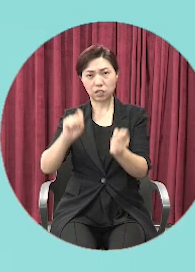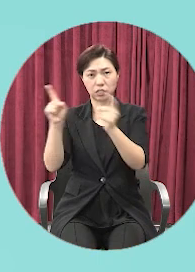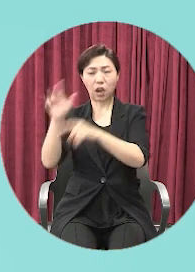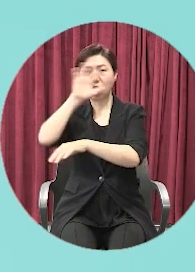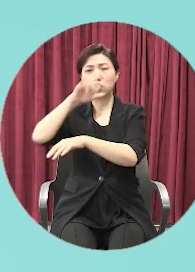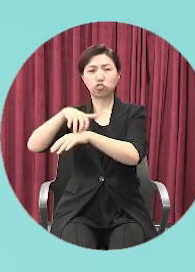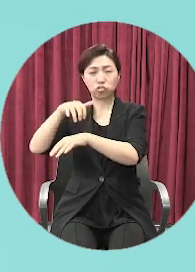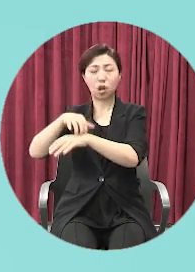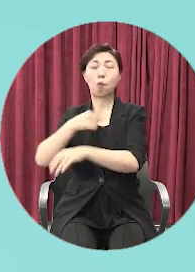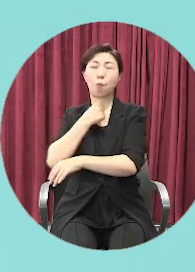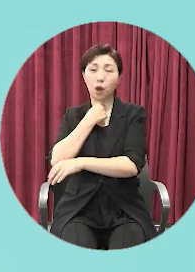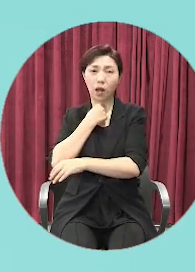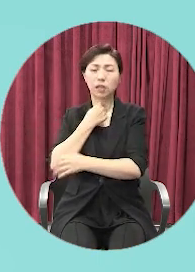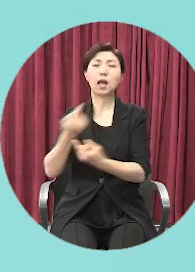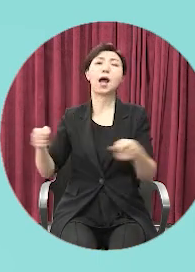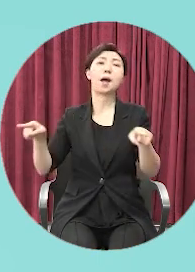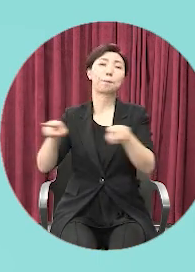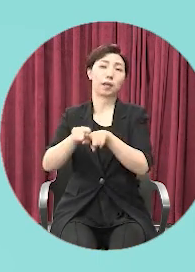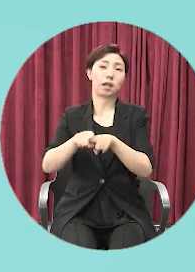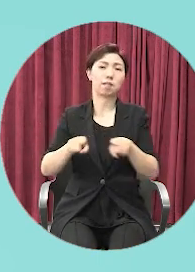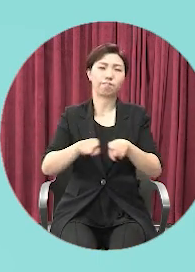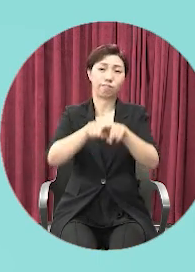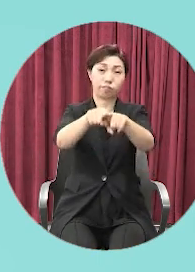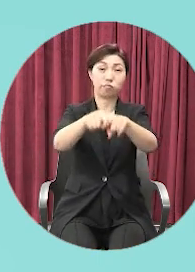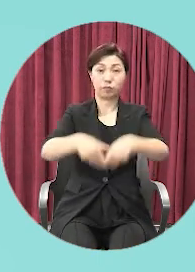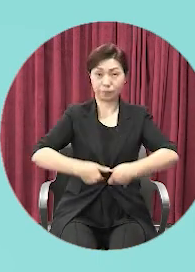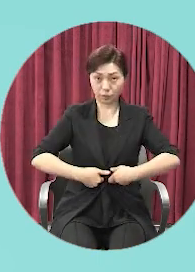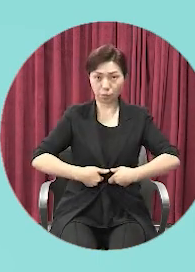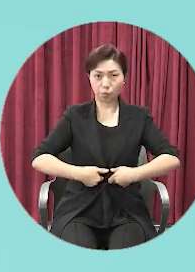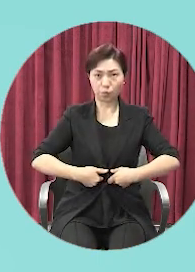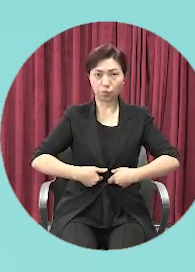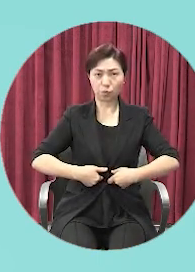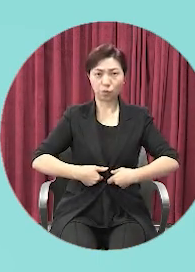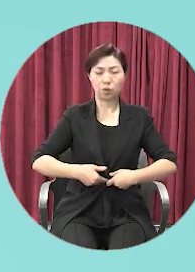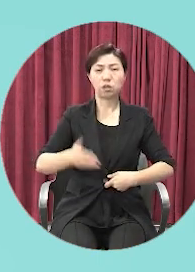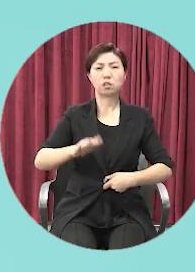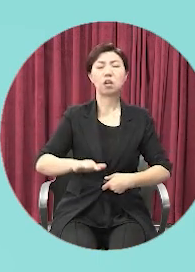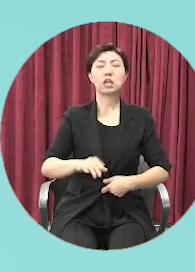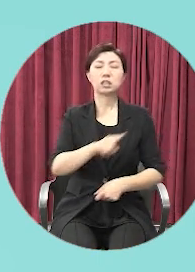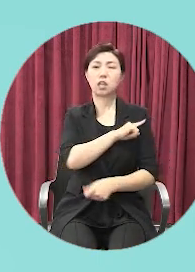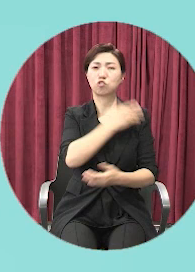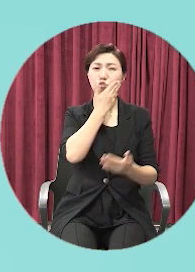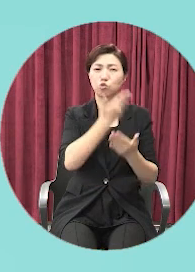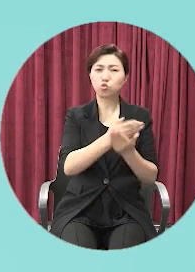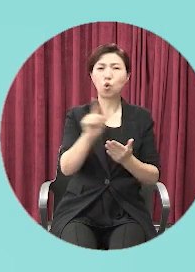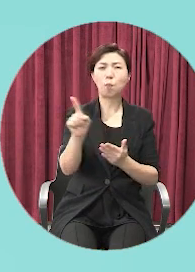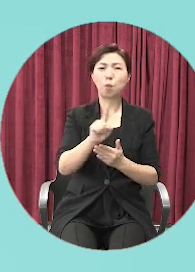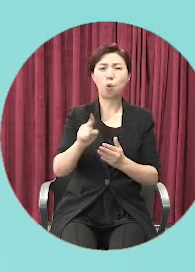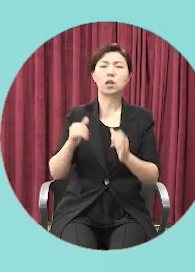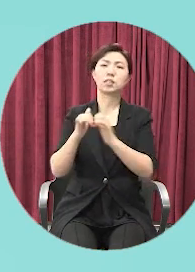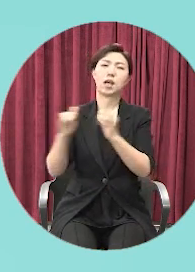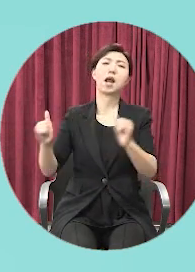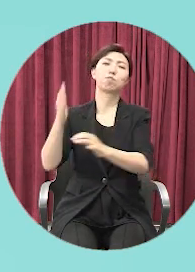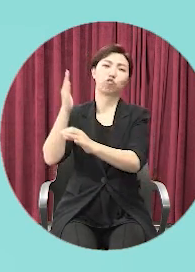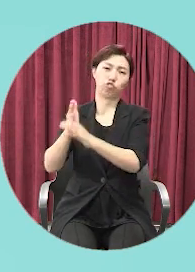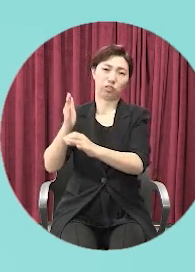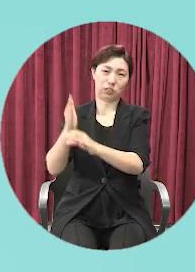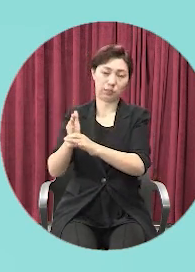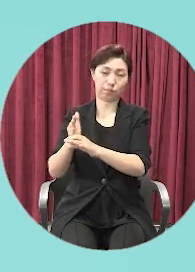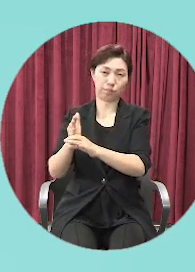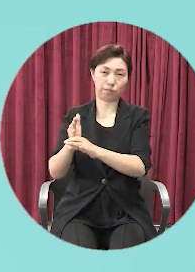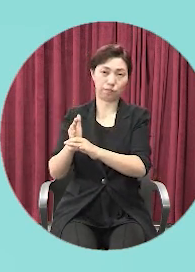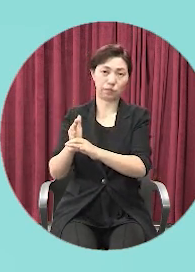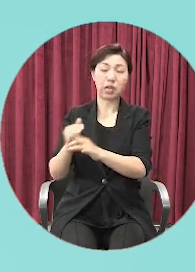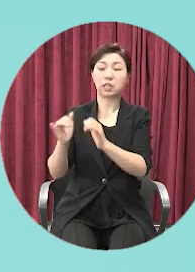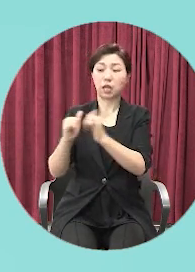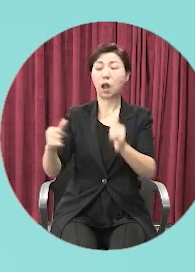부분들이 같이 갈 거인데 무엇보다도 그 사람 중심으로 가는 것이 중요하고 그리고 적절한